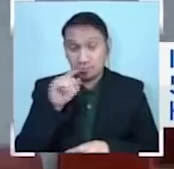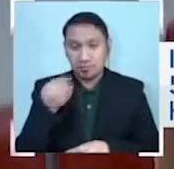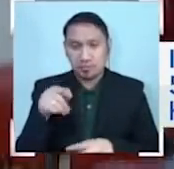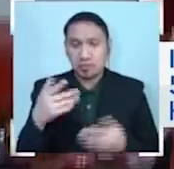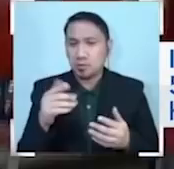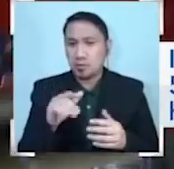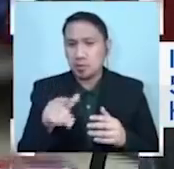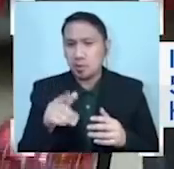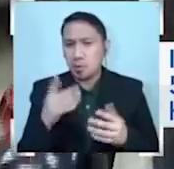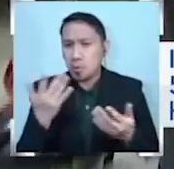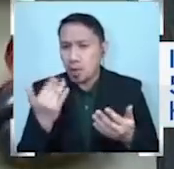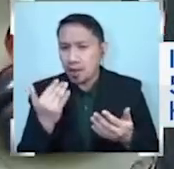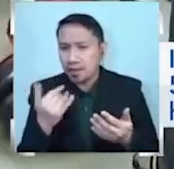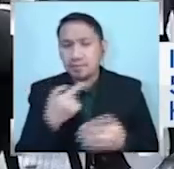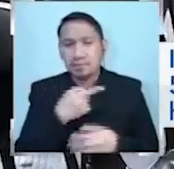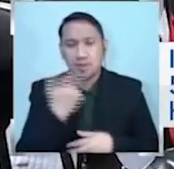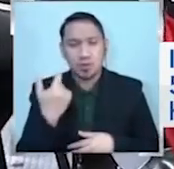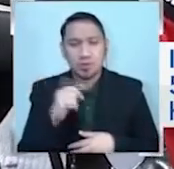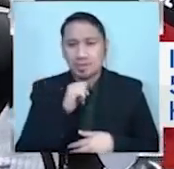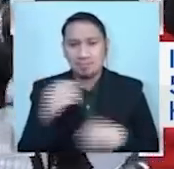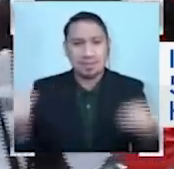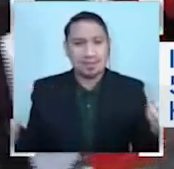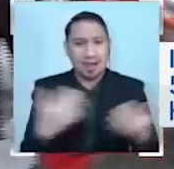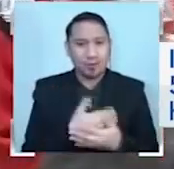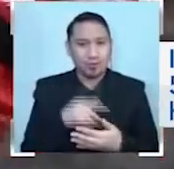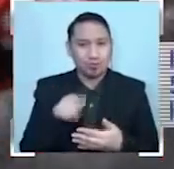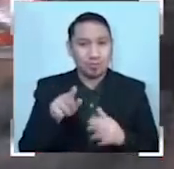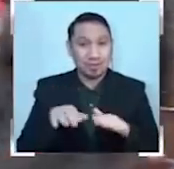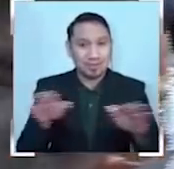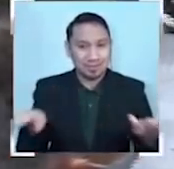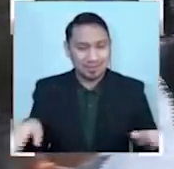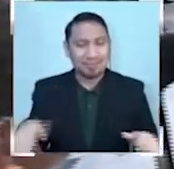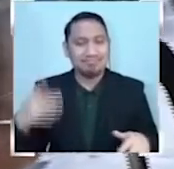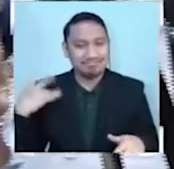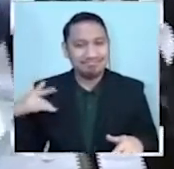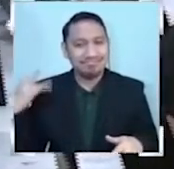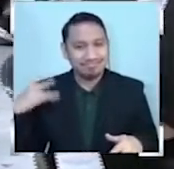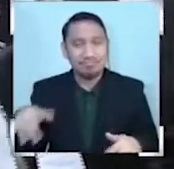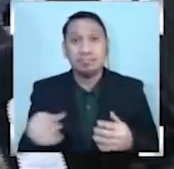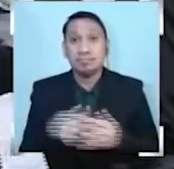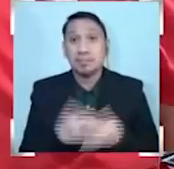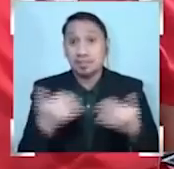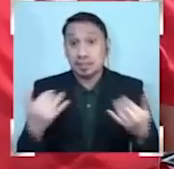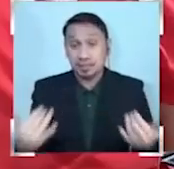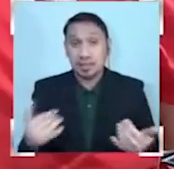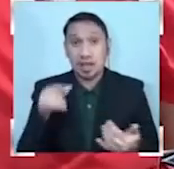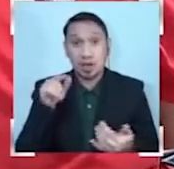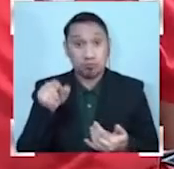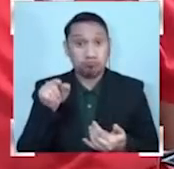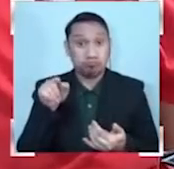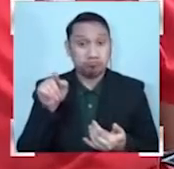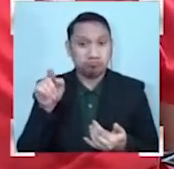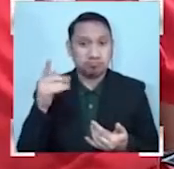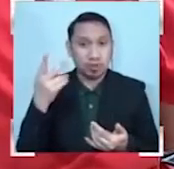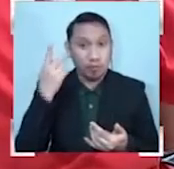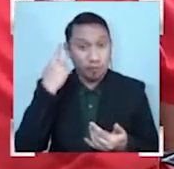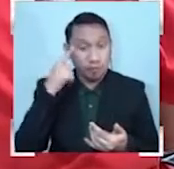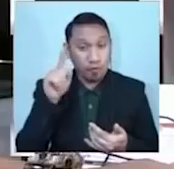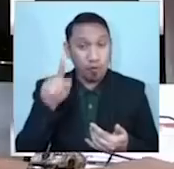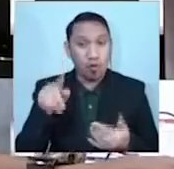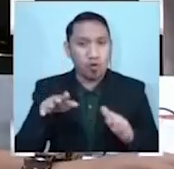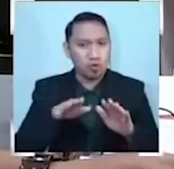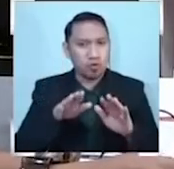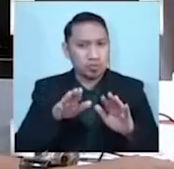sa karayom ang mga bata. Sa San Juan, ang isa sa 6 na pilot area sa Metro Manila para sa pediatric